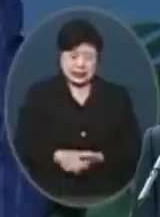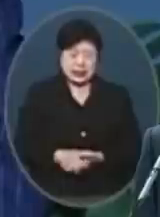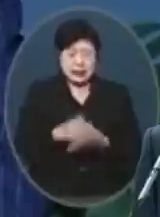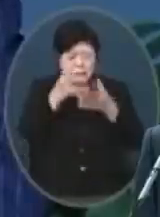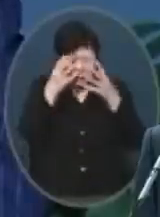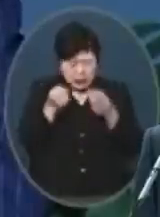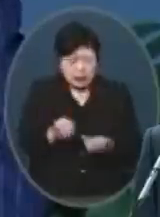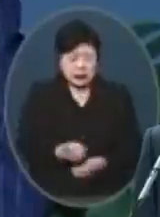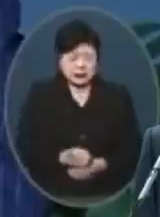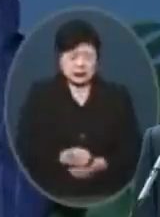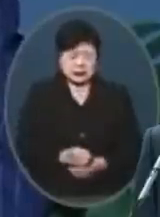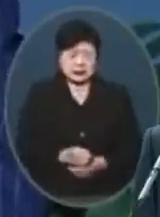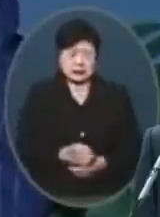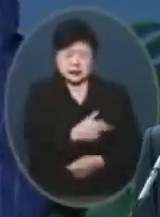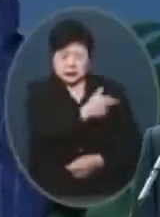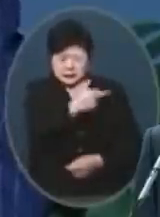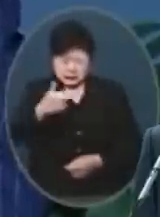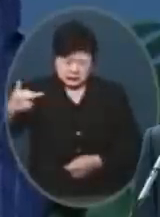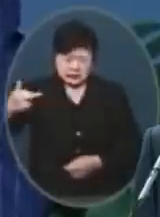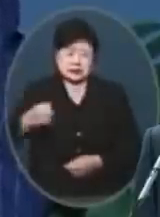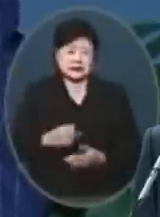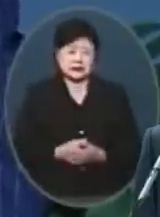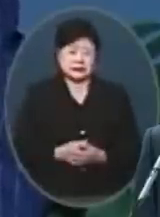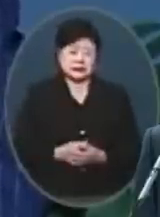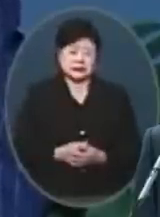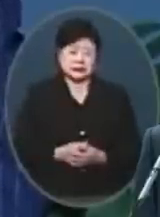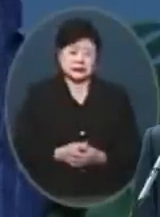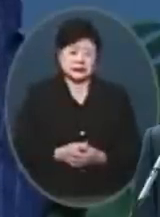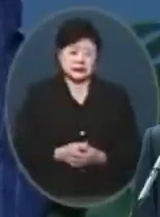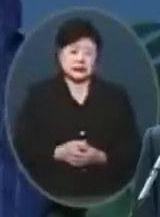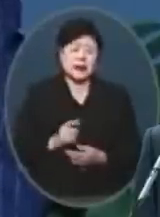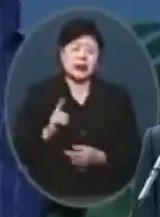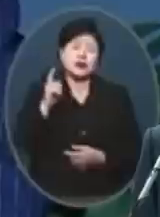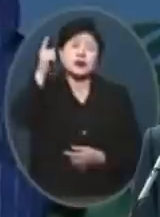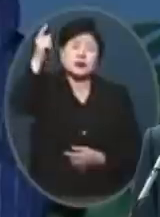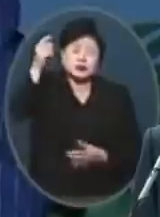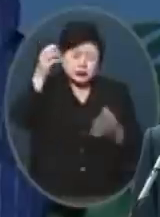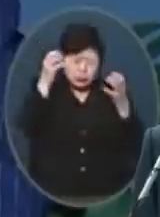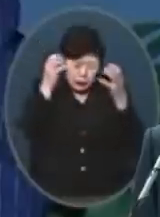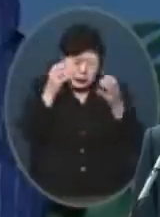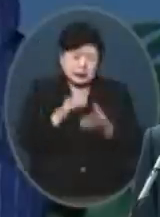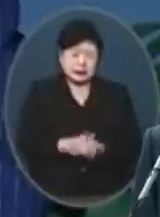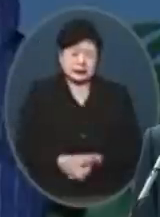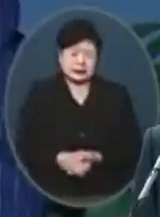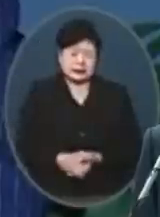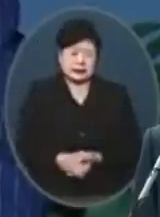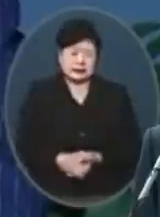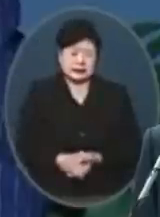한없이 큰 높은 고난에